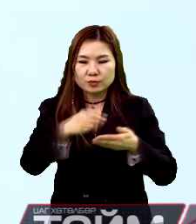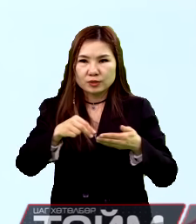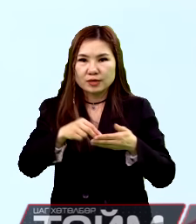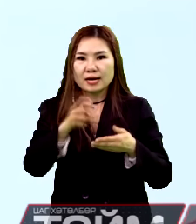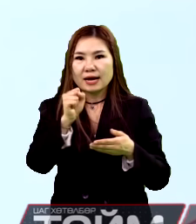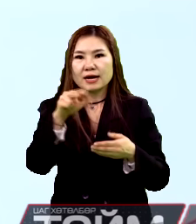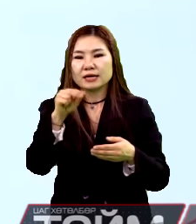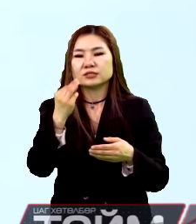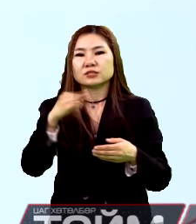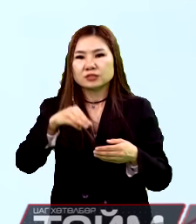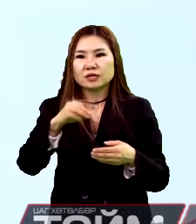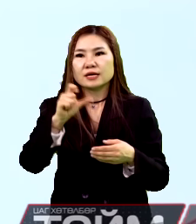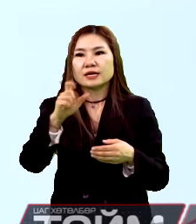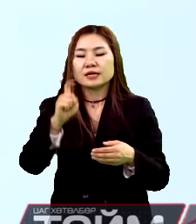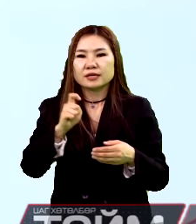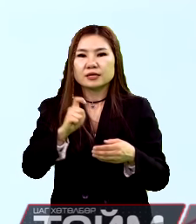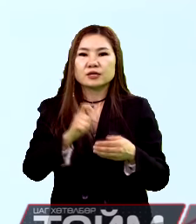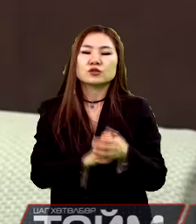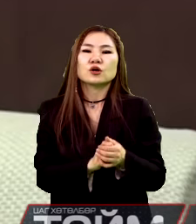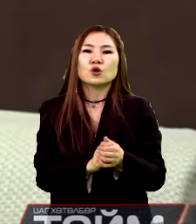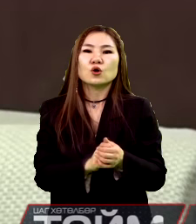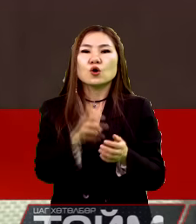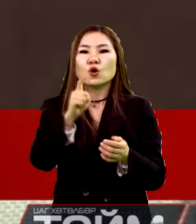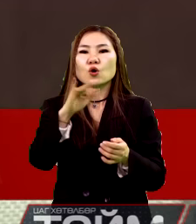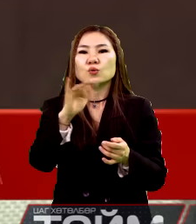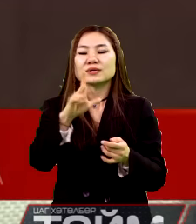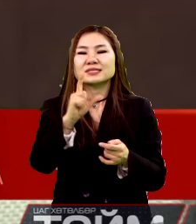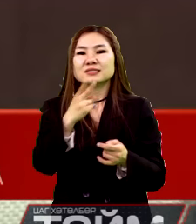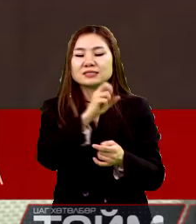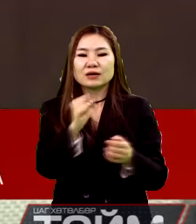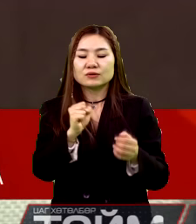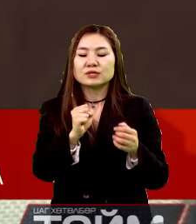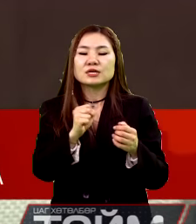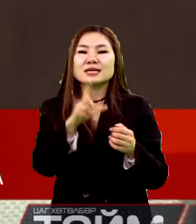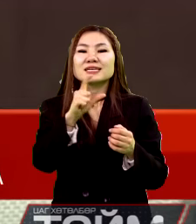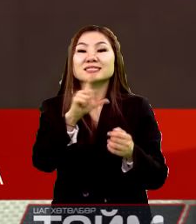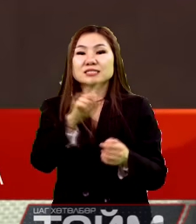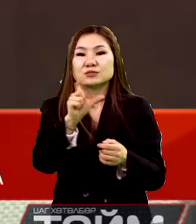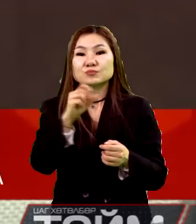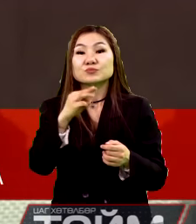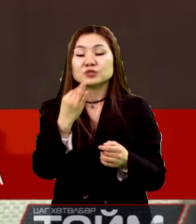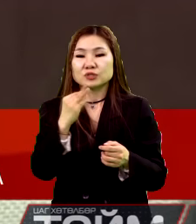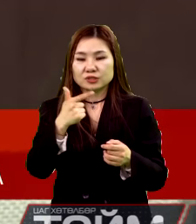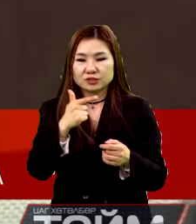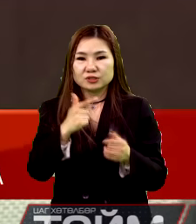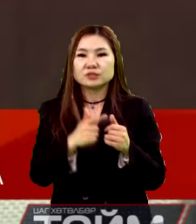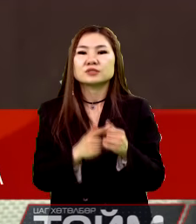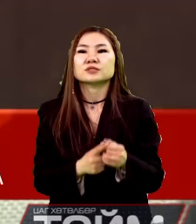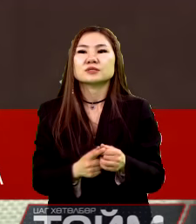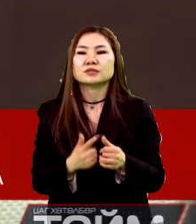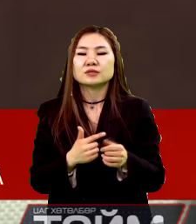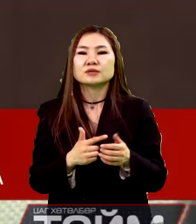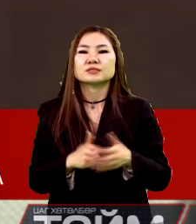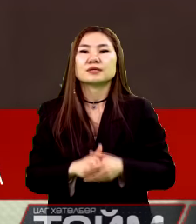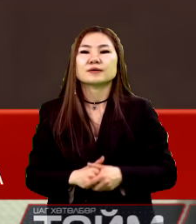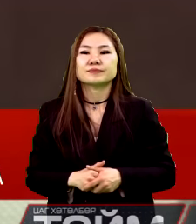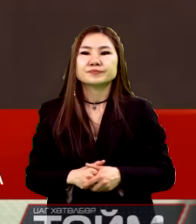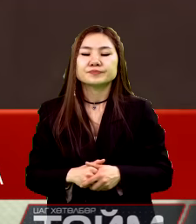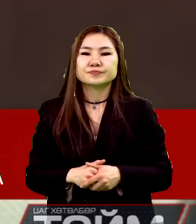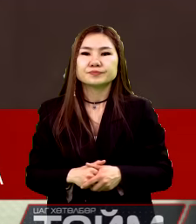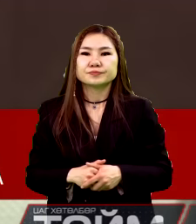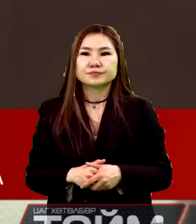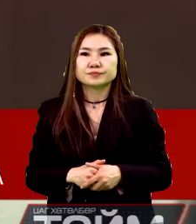байгуулахдаа Ачдаг компани хувьцаа эзэмшигч гэж хоёр толгодуулан гүйцэтгэх захирлаар ажилладаг компани гүйцэтгэх захирлаар ажиллаж исэн иргэн ин гэж